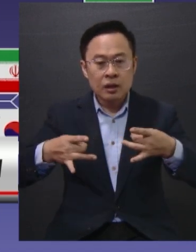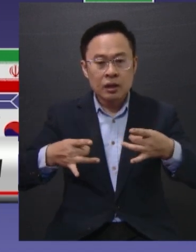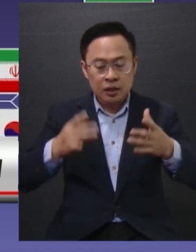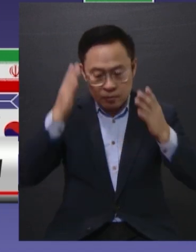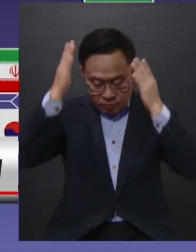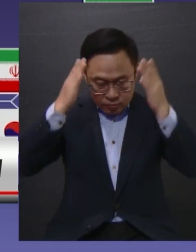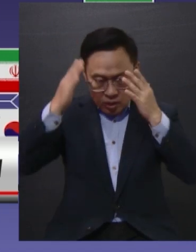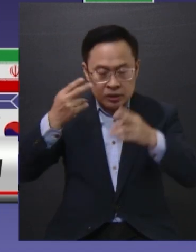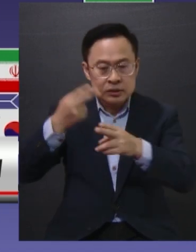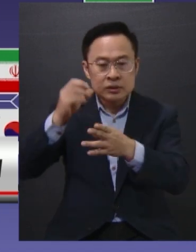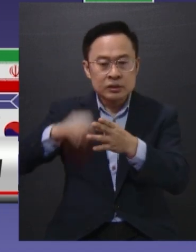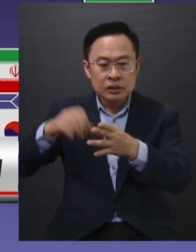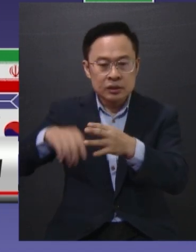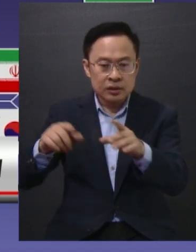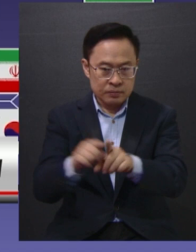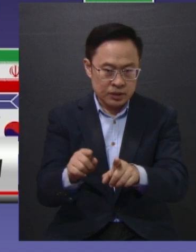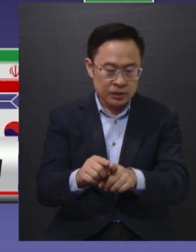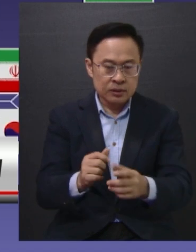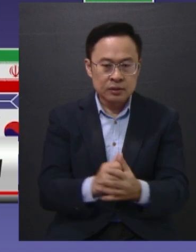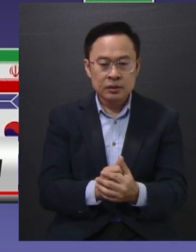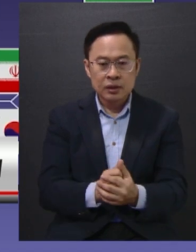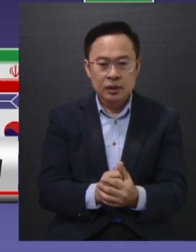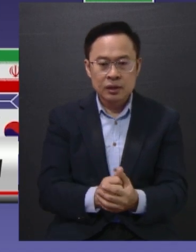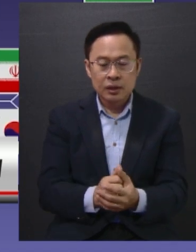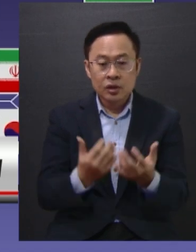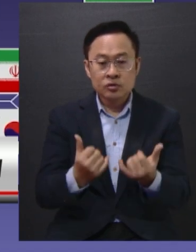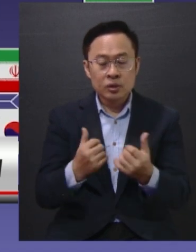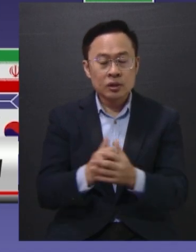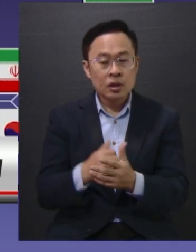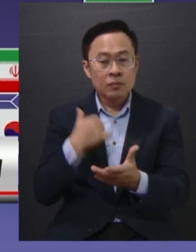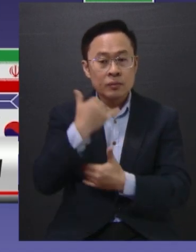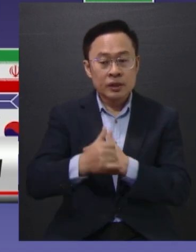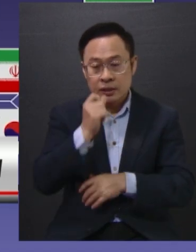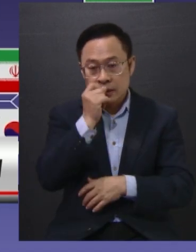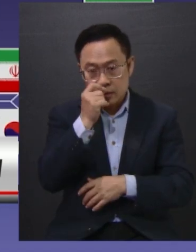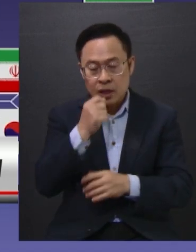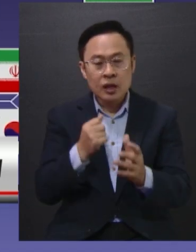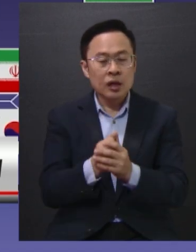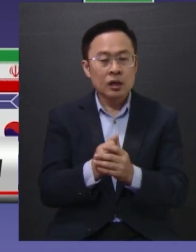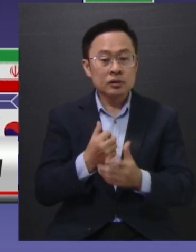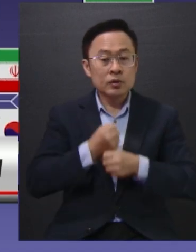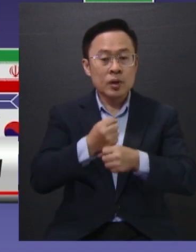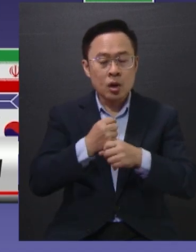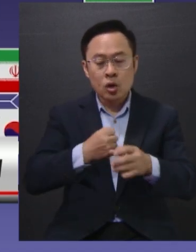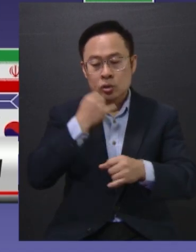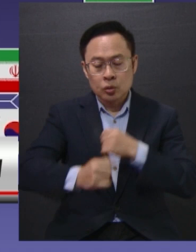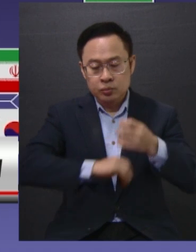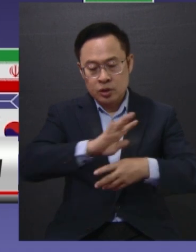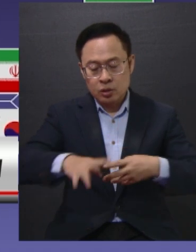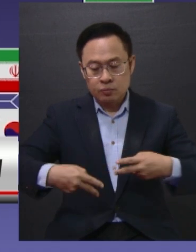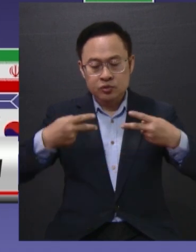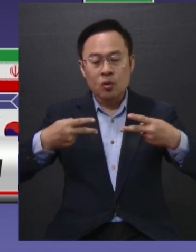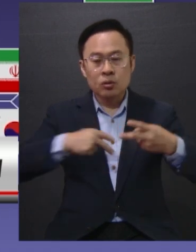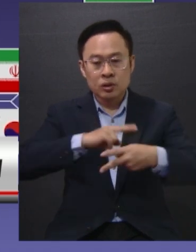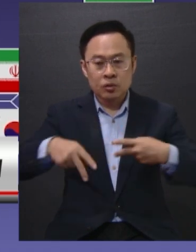าเลเซียก็จะตกรอบแรกด้วยเช่นเดียวกันนะครับในขณะที่เจ้าภาพอย่างกาตาร์ทำที่ดีที่สุดเพียงแค่รอบรองชนะเลิศแ